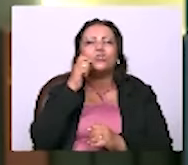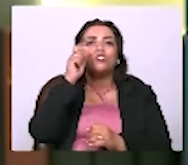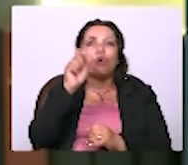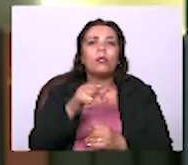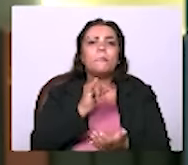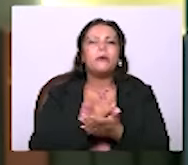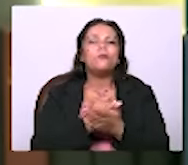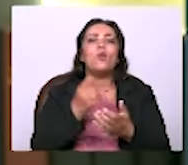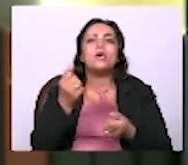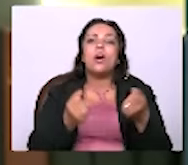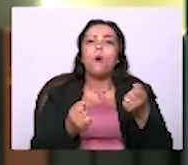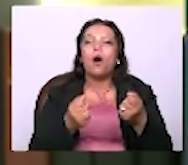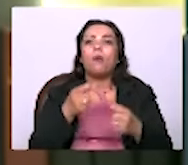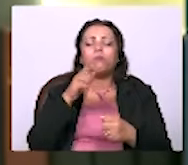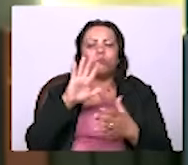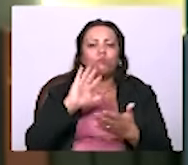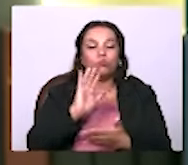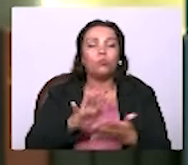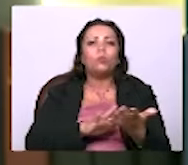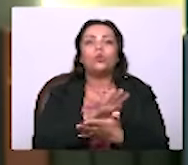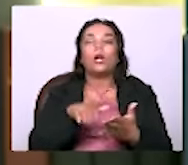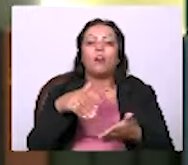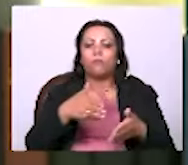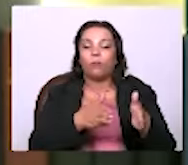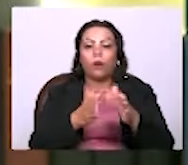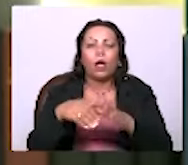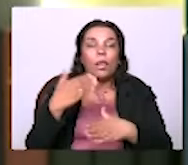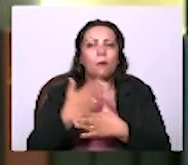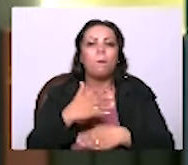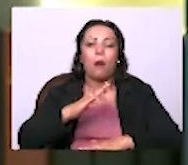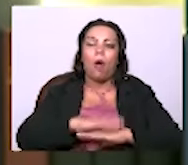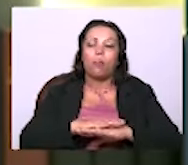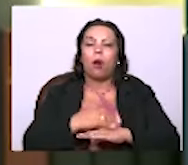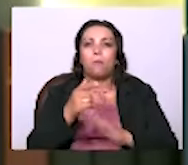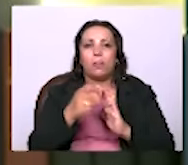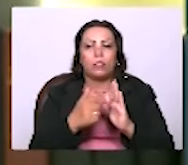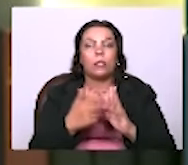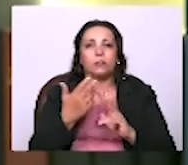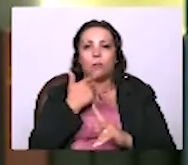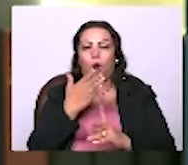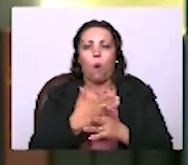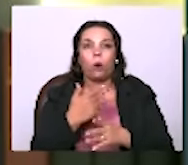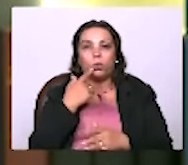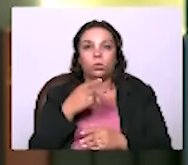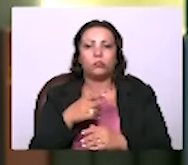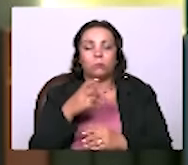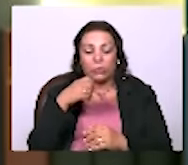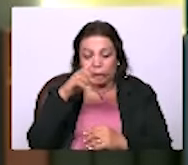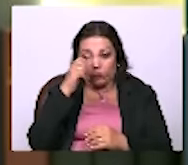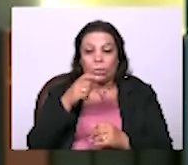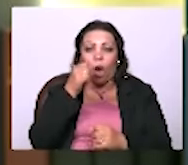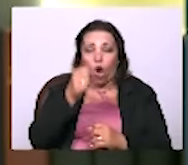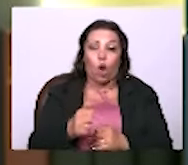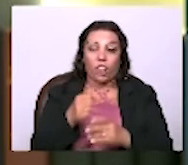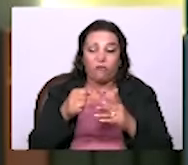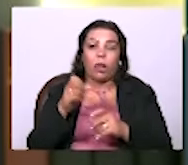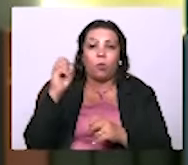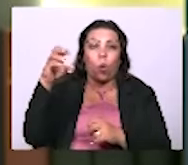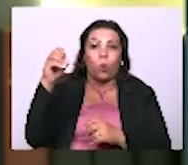تكون مشكلات في الطريق وممكن تكون عدم احترام الناس ل المزلقانات او